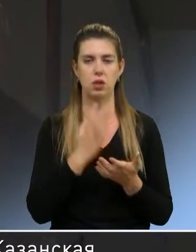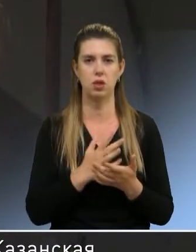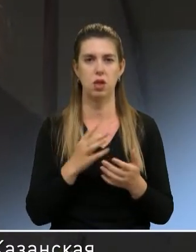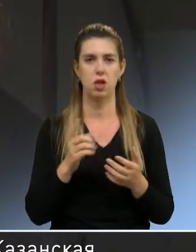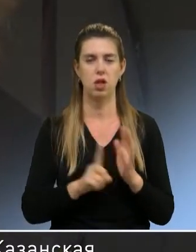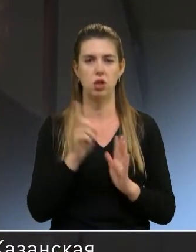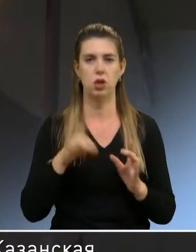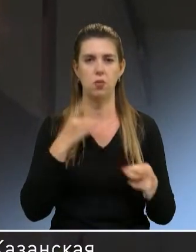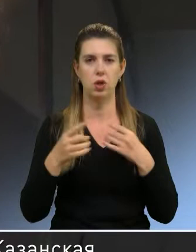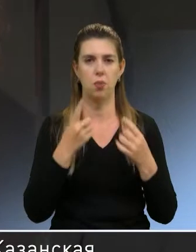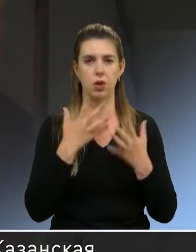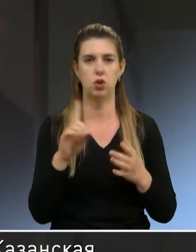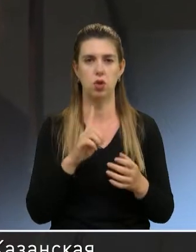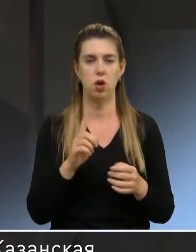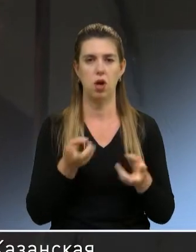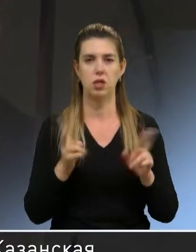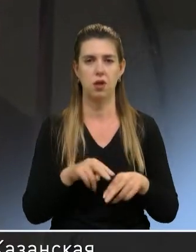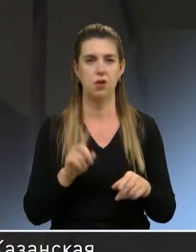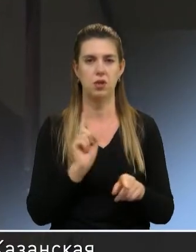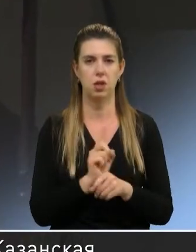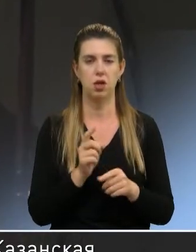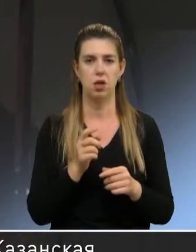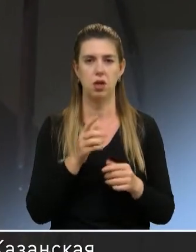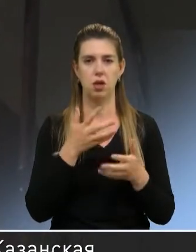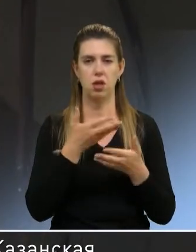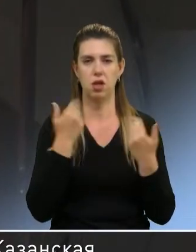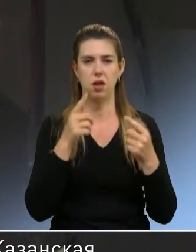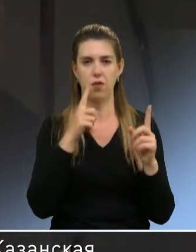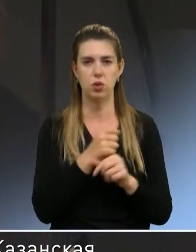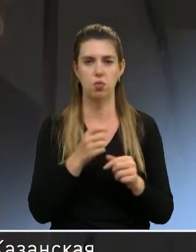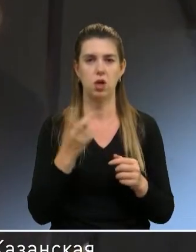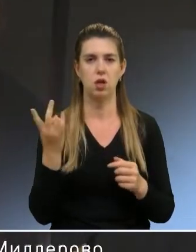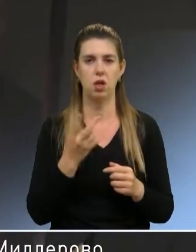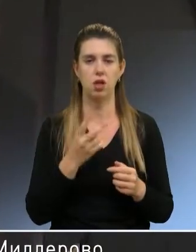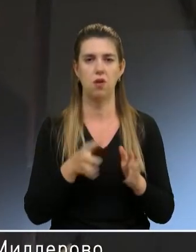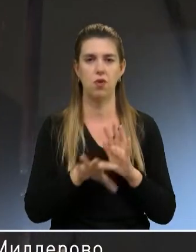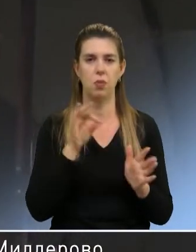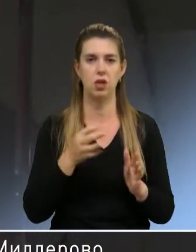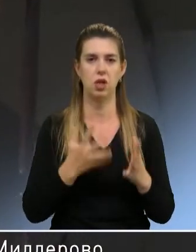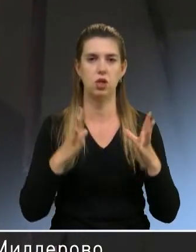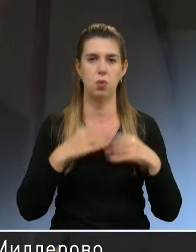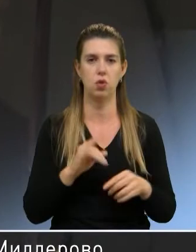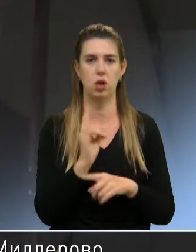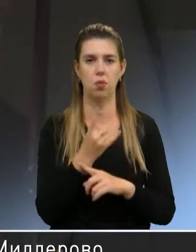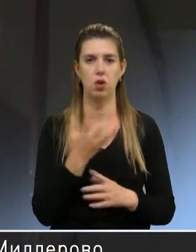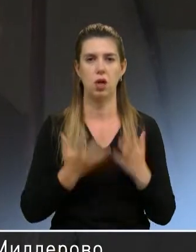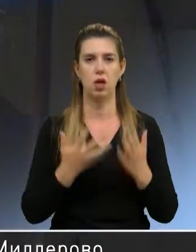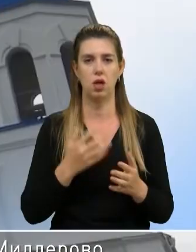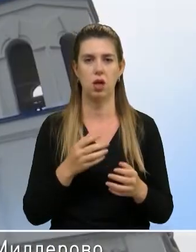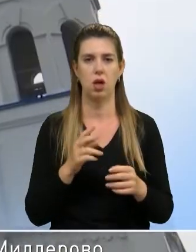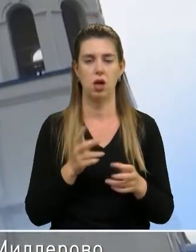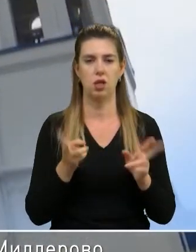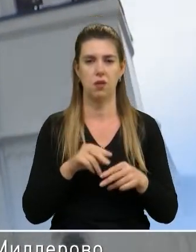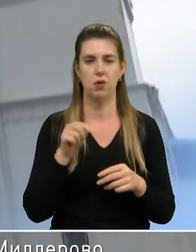истерике был. Я поняла, что оставаться больше нет возможности. Надо выбирать либо спокойствие его, либо оставаться